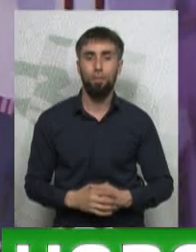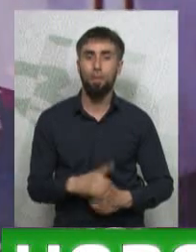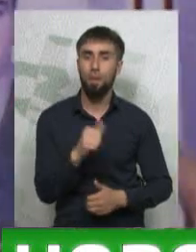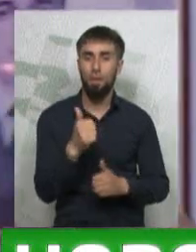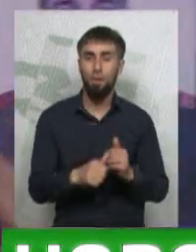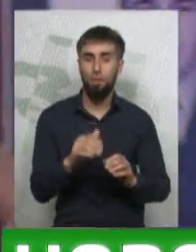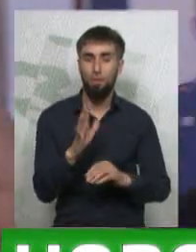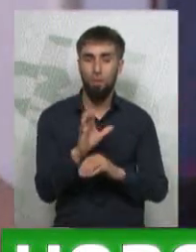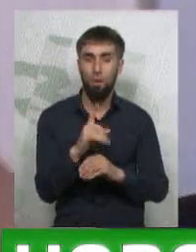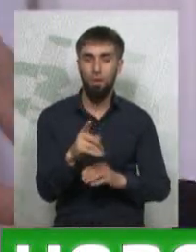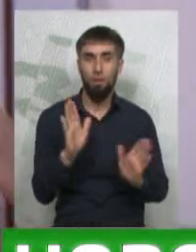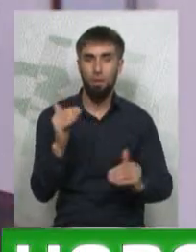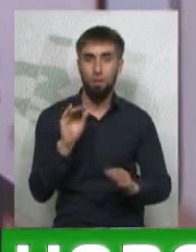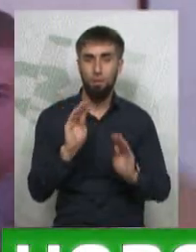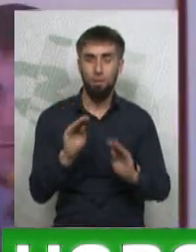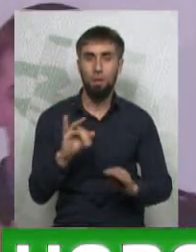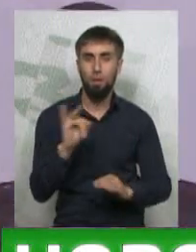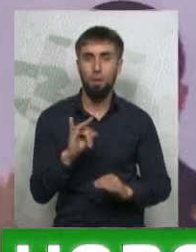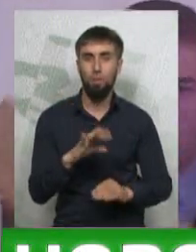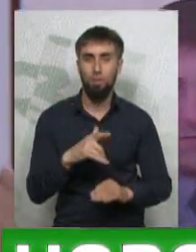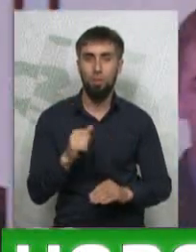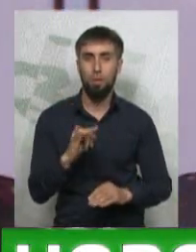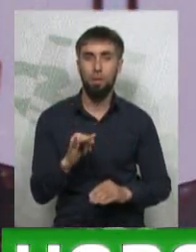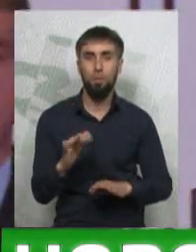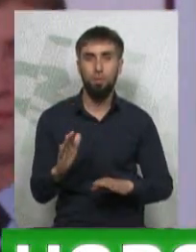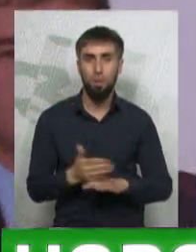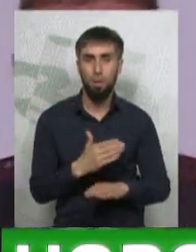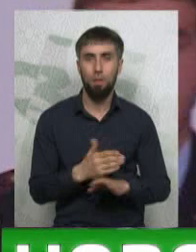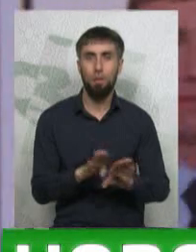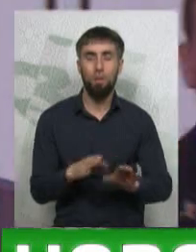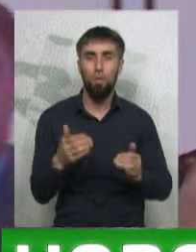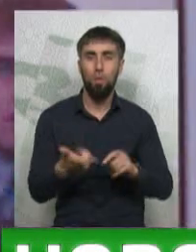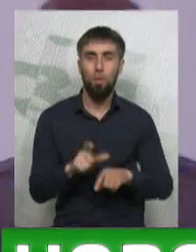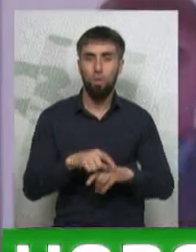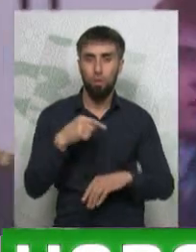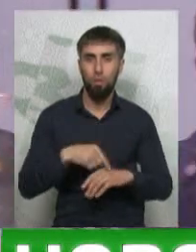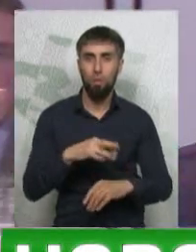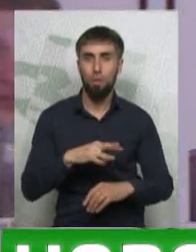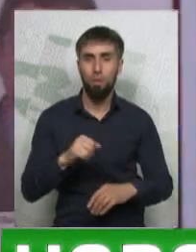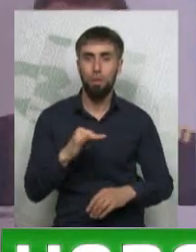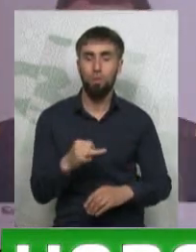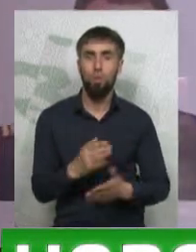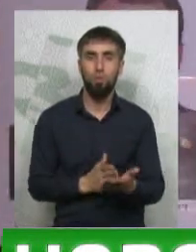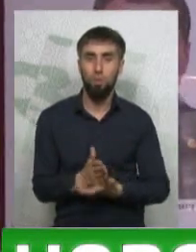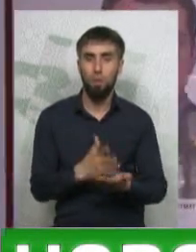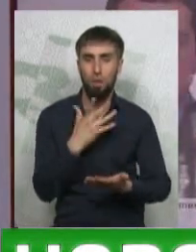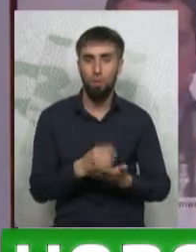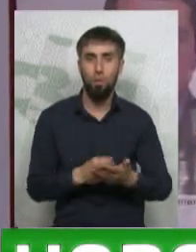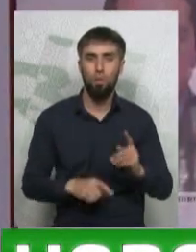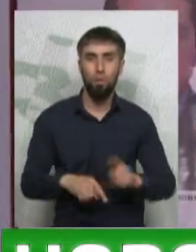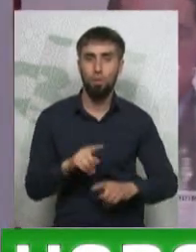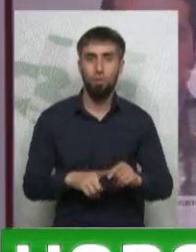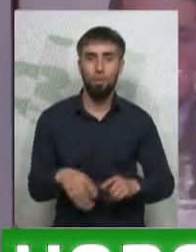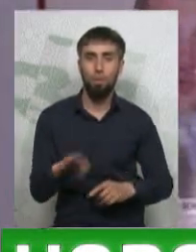За каждой фотографией на этих стендах истории подвигов и преодоления, также невероятное чувство патриотизма и служению своему